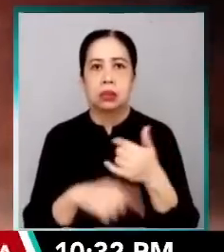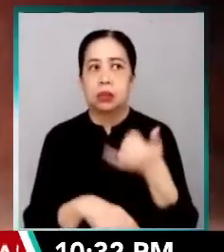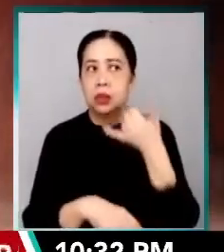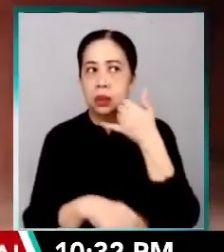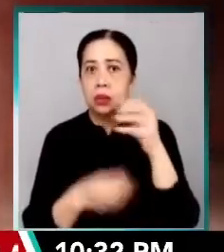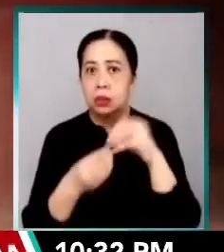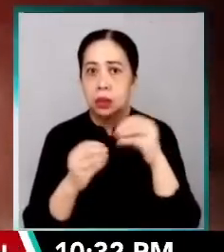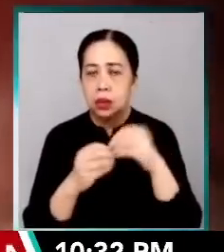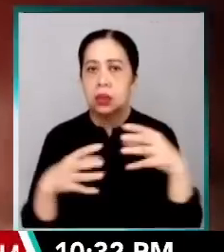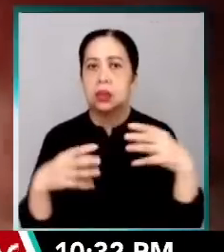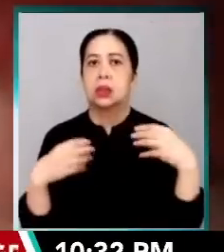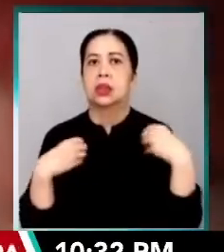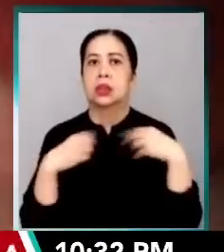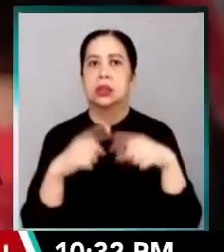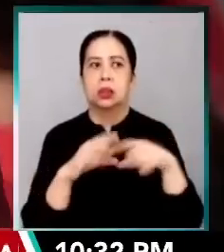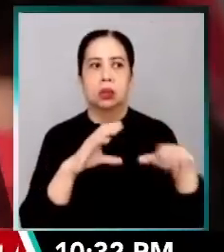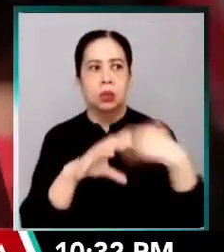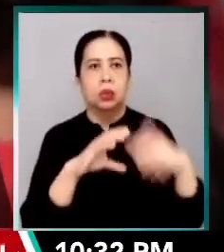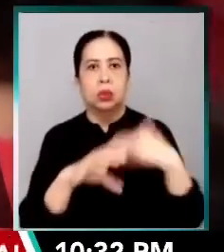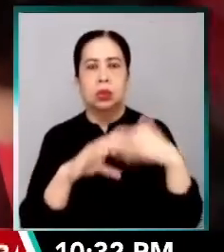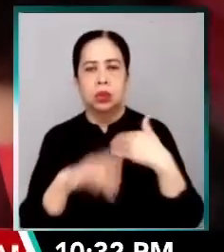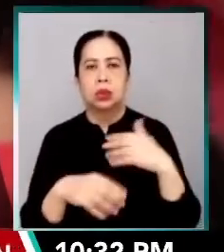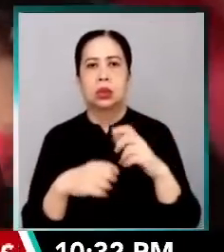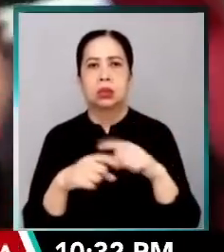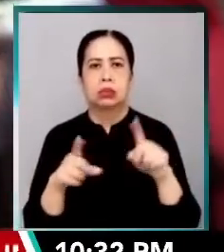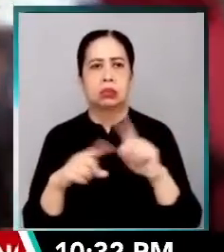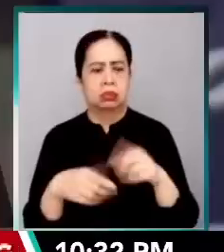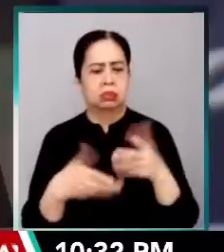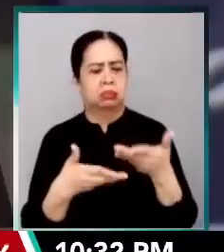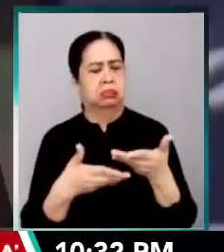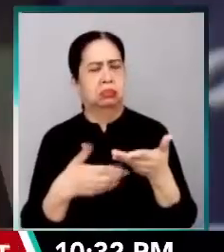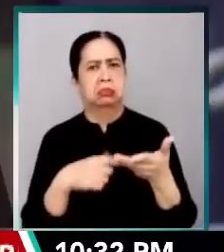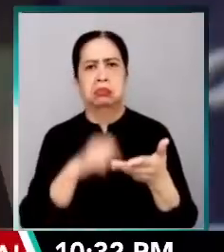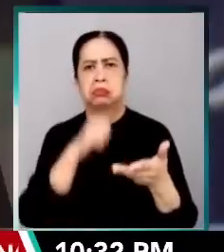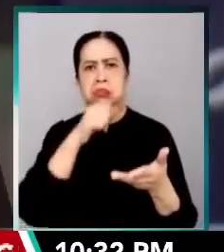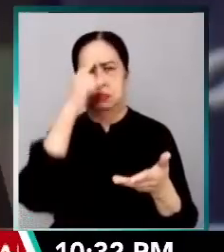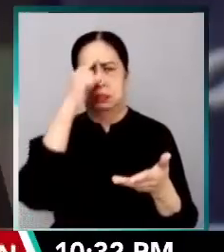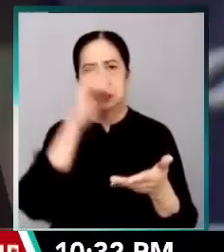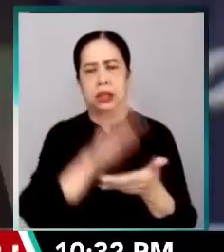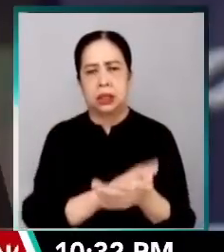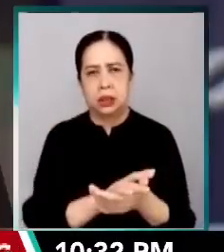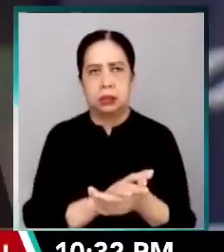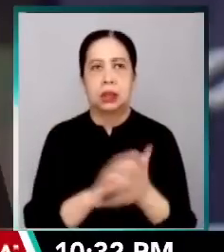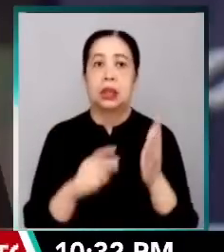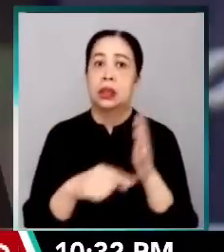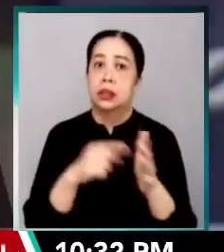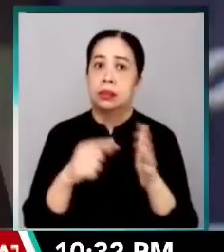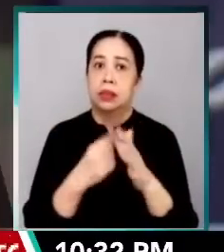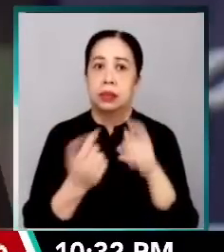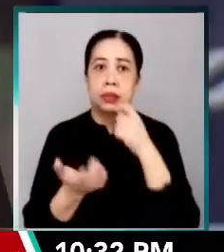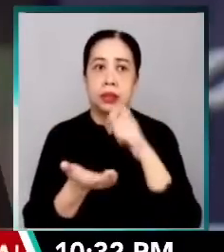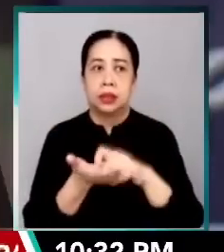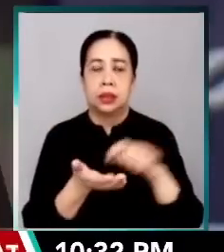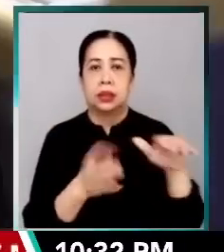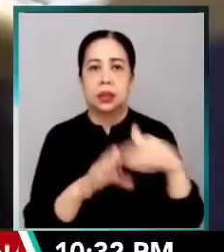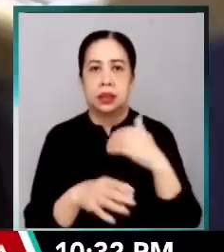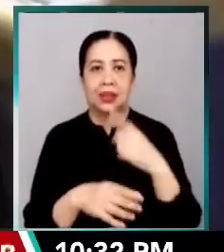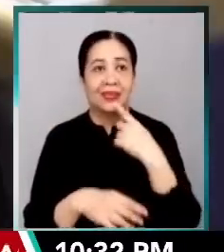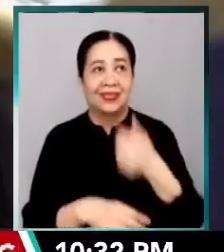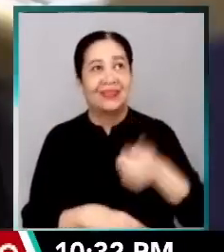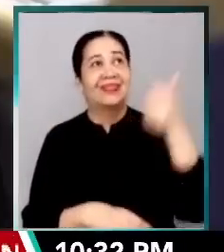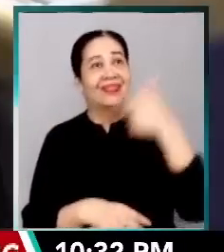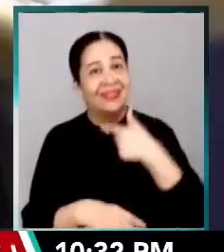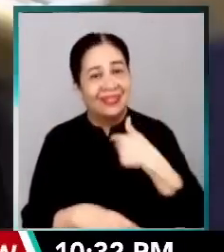na raw ng mga text scam si Emily pero hindi naman daw siya naniwala. Minsan may text sila na panalo daw ako. Sabi